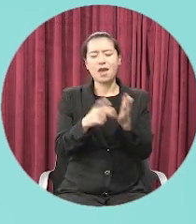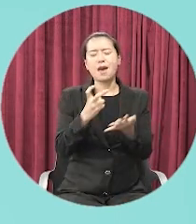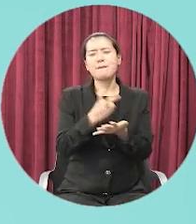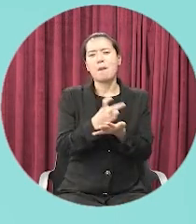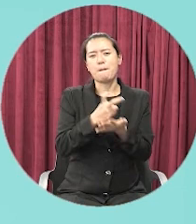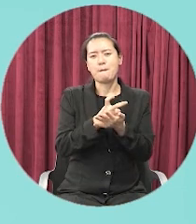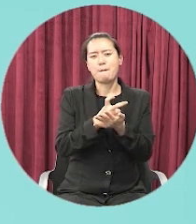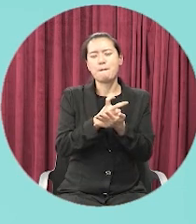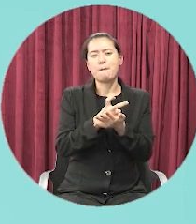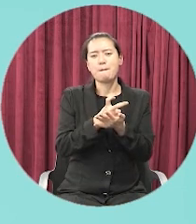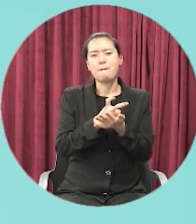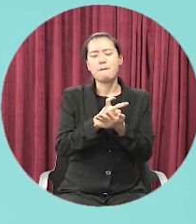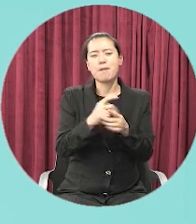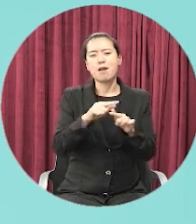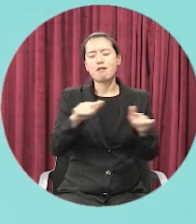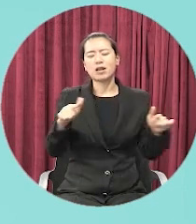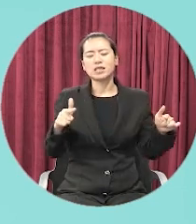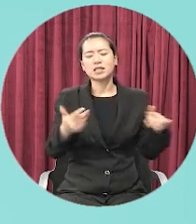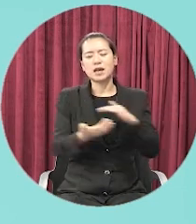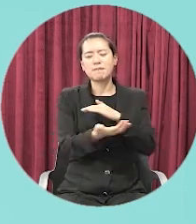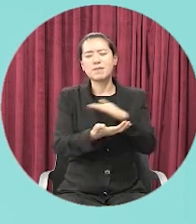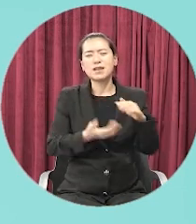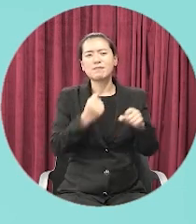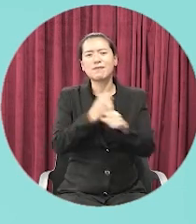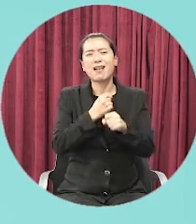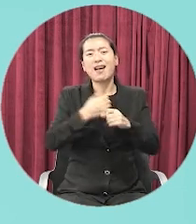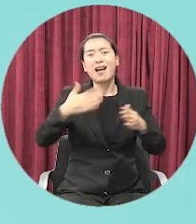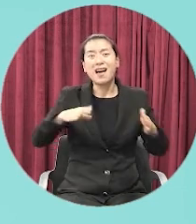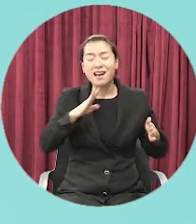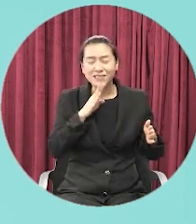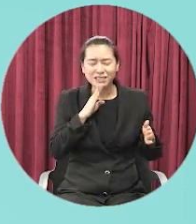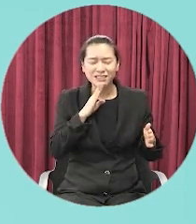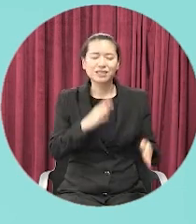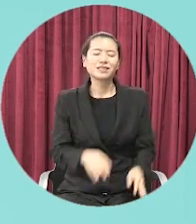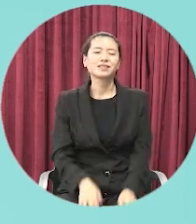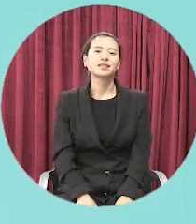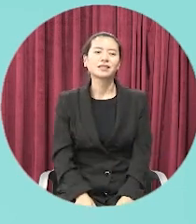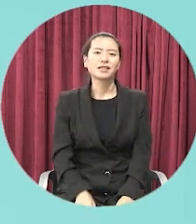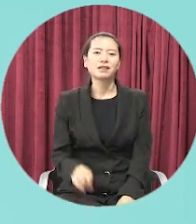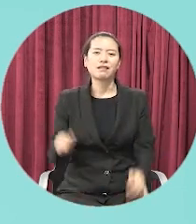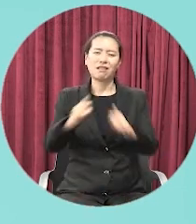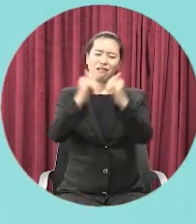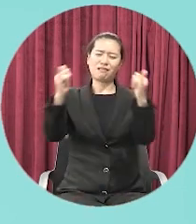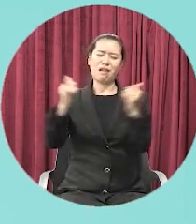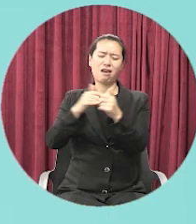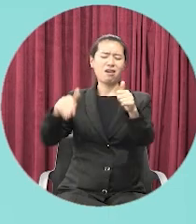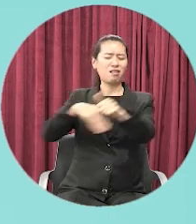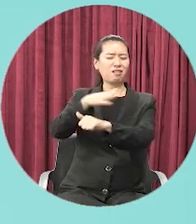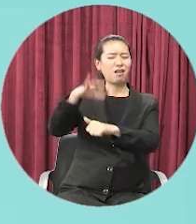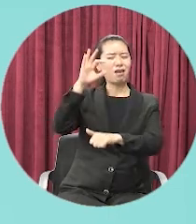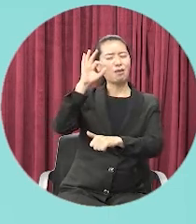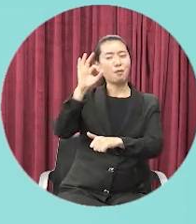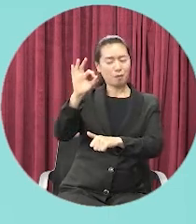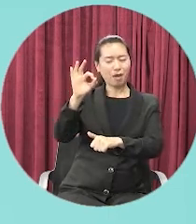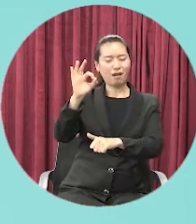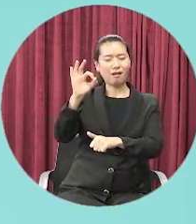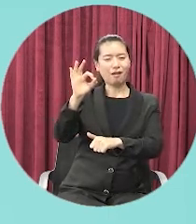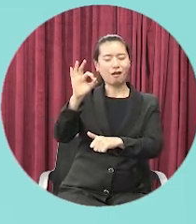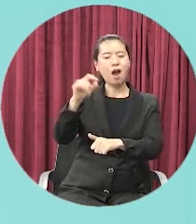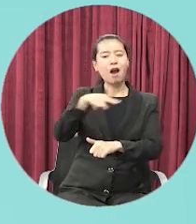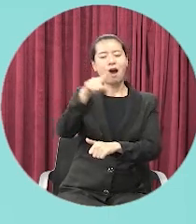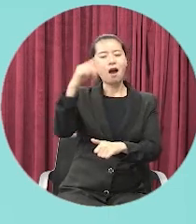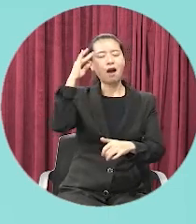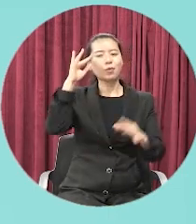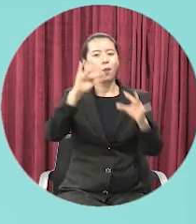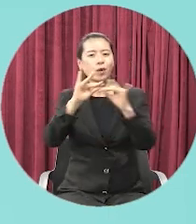하니 의 성립 구축되어 있지 않다라고 1인데 즉 사회적 여건에 마아 아주 무로 이거 있습니다 잘